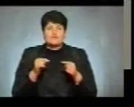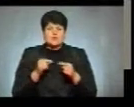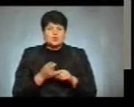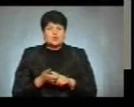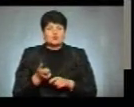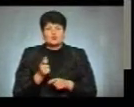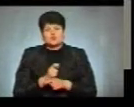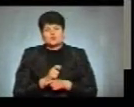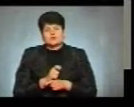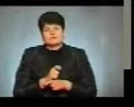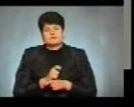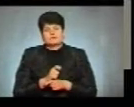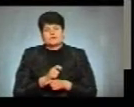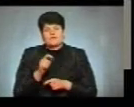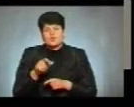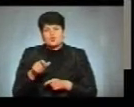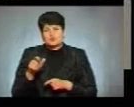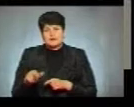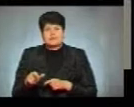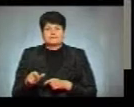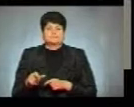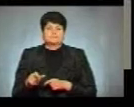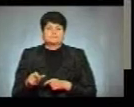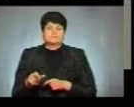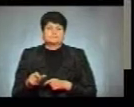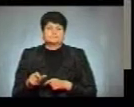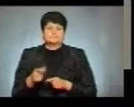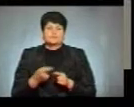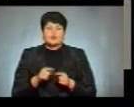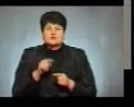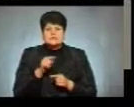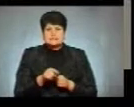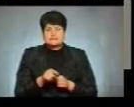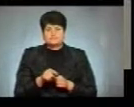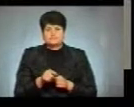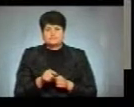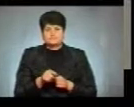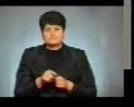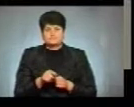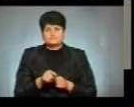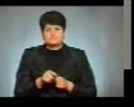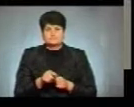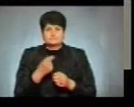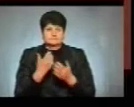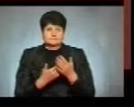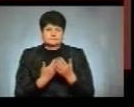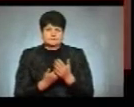дуже, скажімо так, в людей оцей образ і запит на